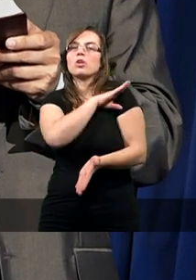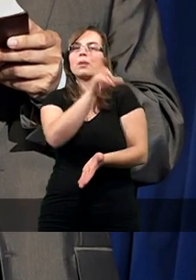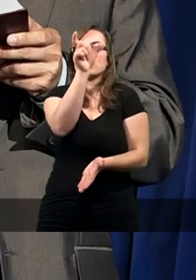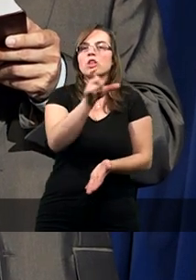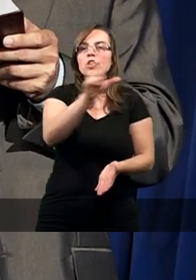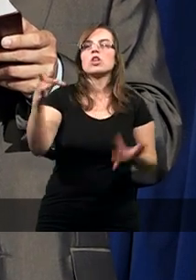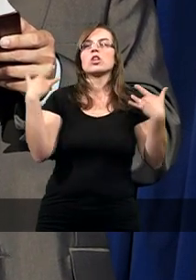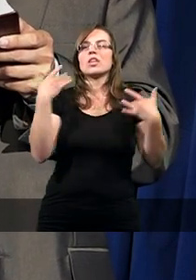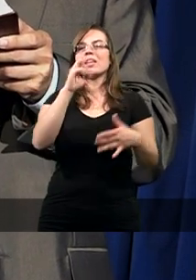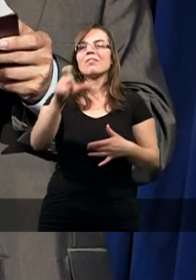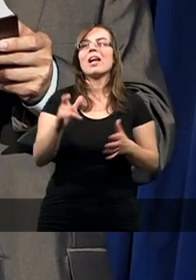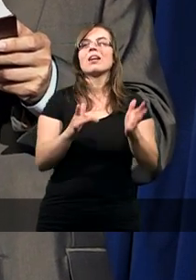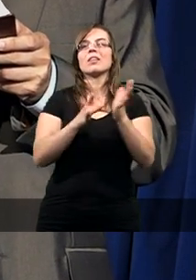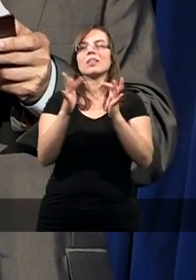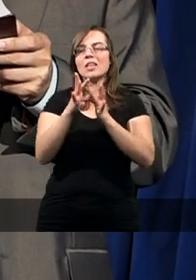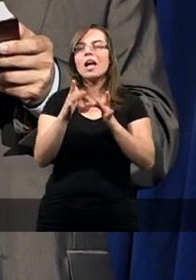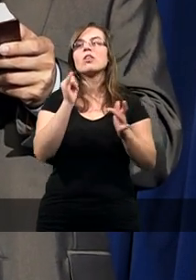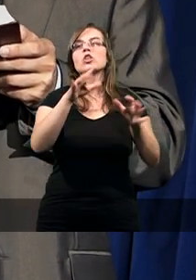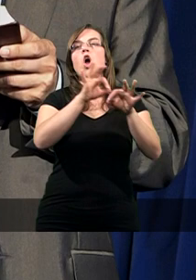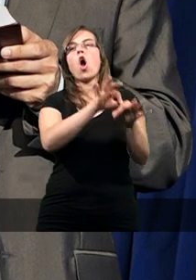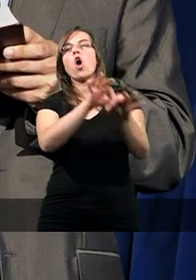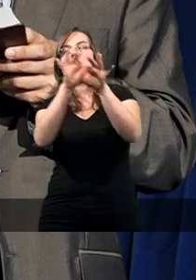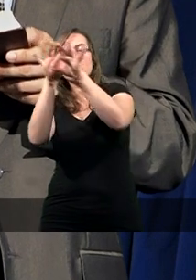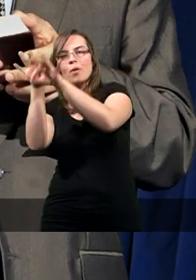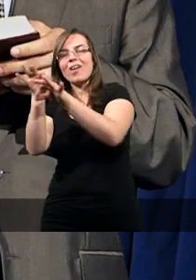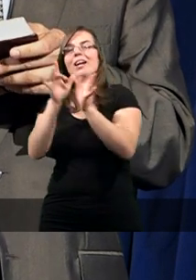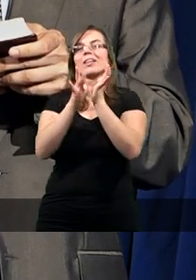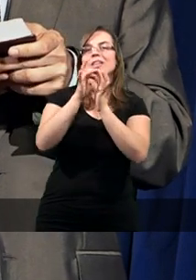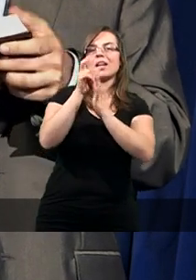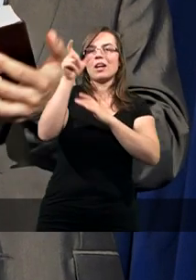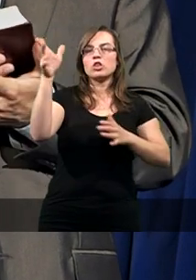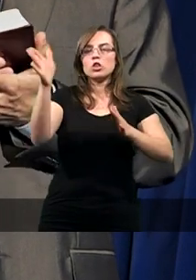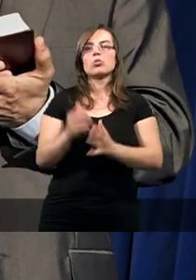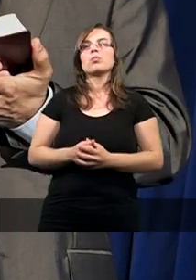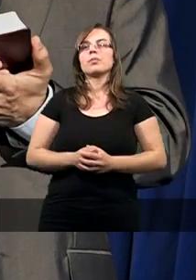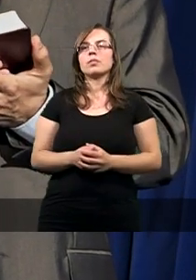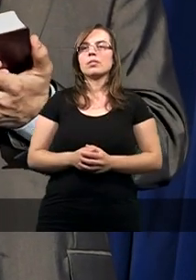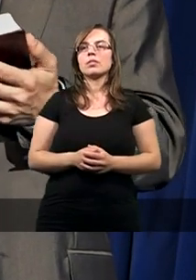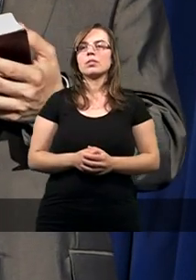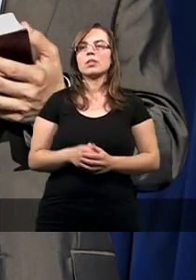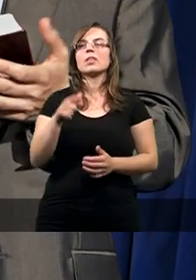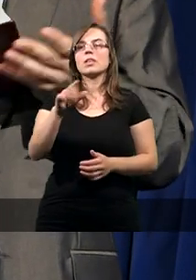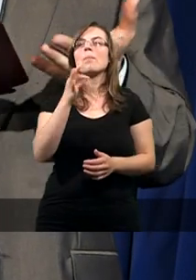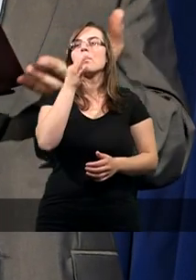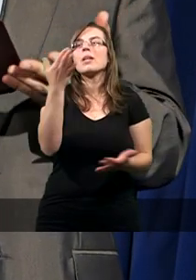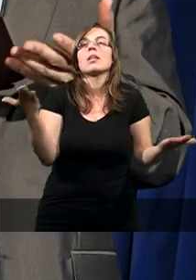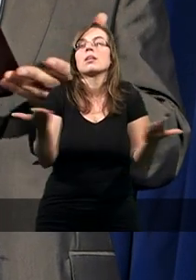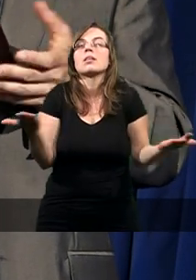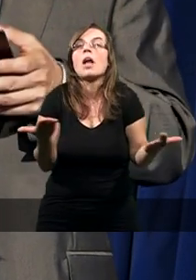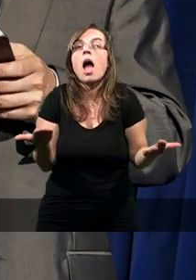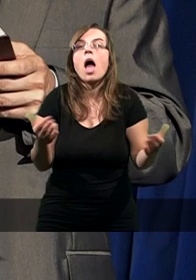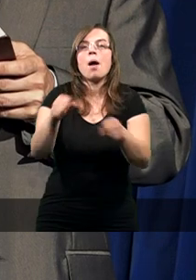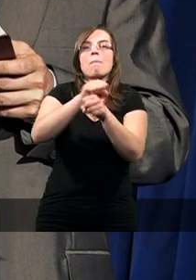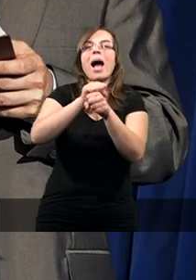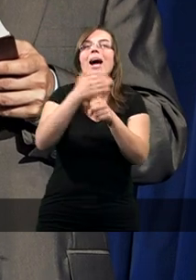krzyżową, wzięli więc Jezusa i odprowadzili go. But where was Mary Magdalene? Pytanie, gdzie